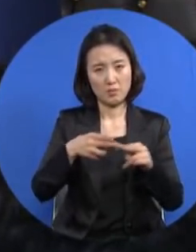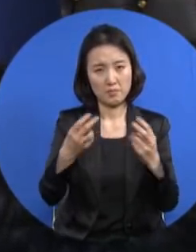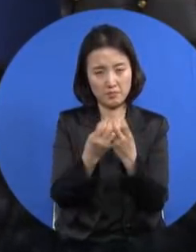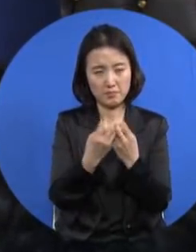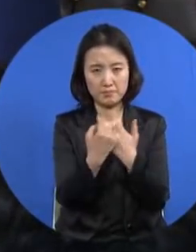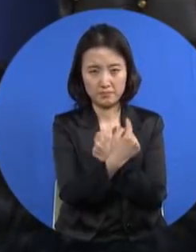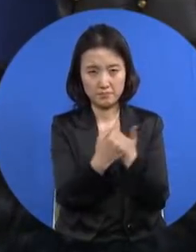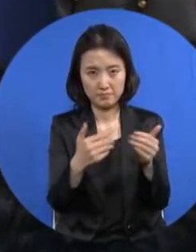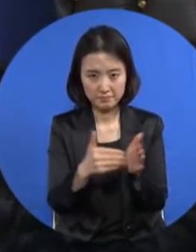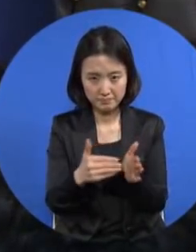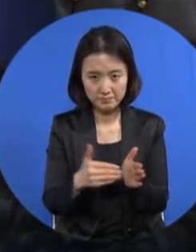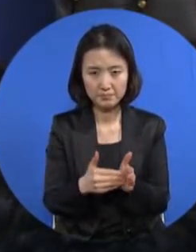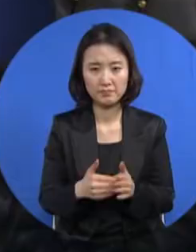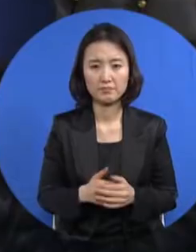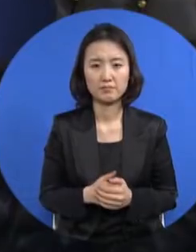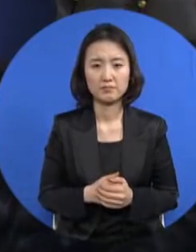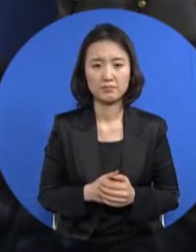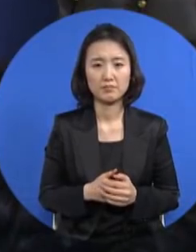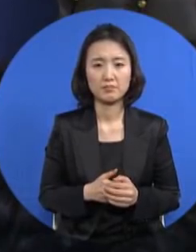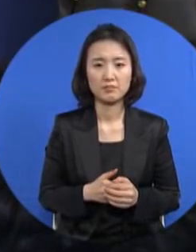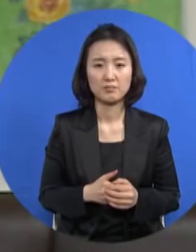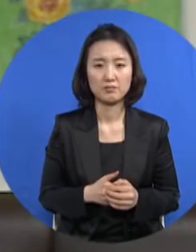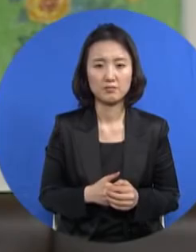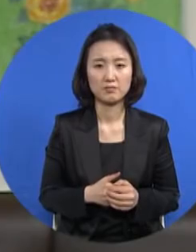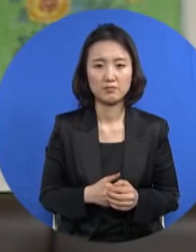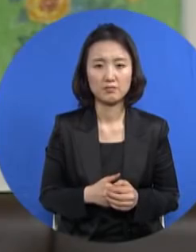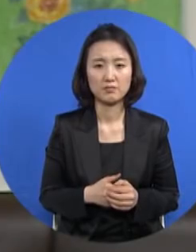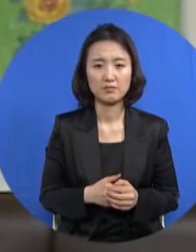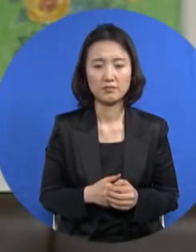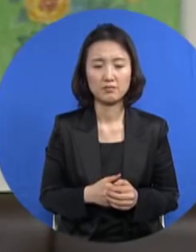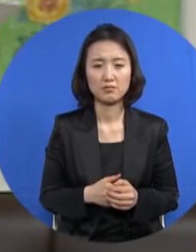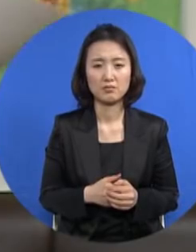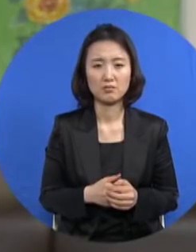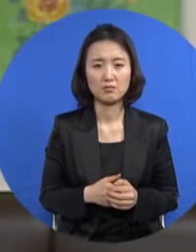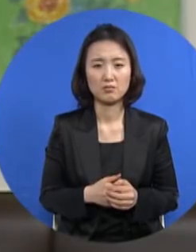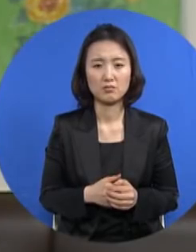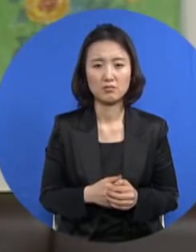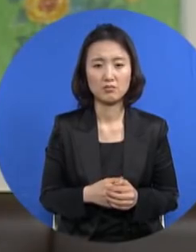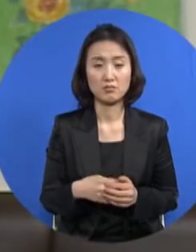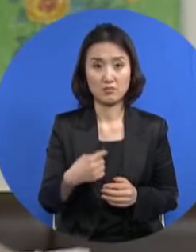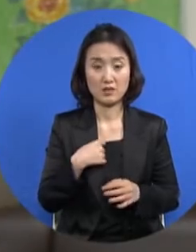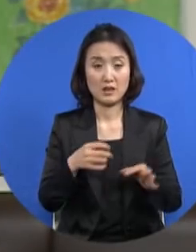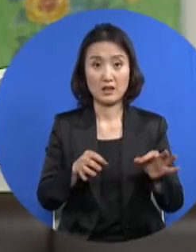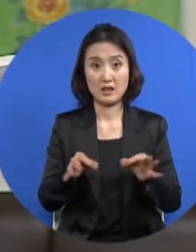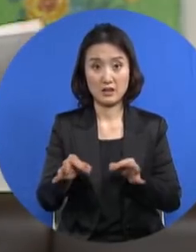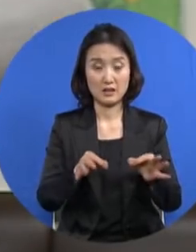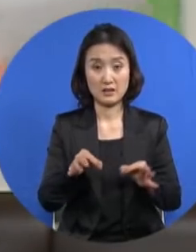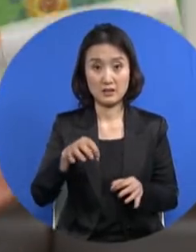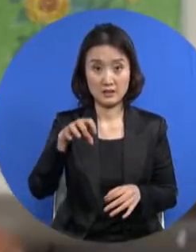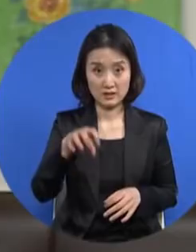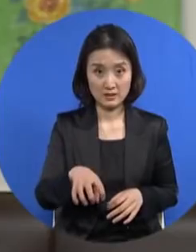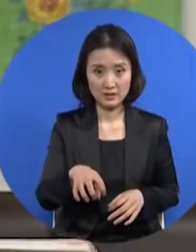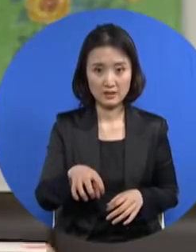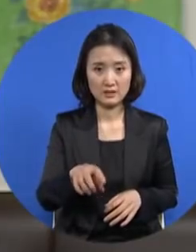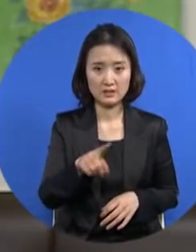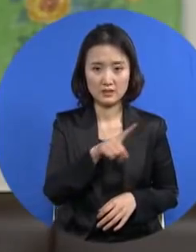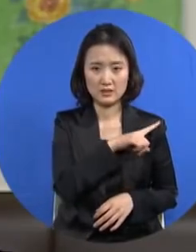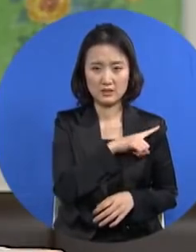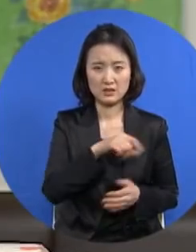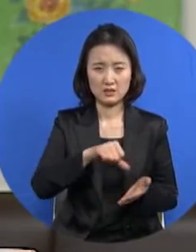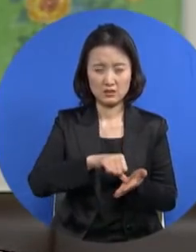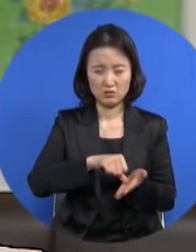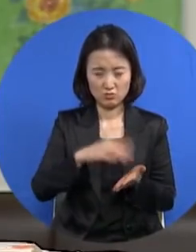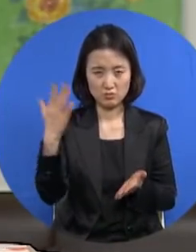그러니까 노하우도 많이 전수받고요. 근데 저희 그러니까 매장에서 제일 지금 베스트셀러로